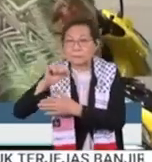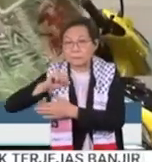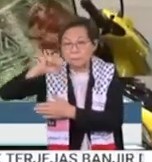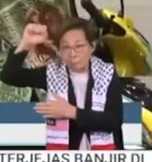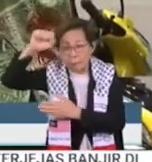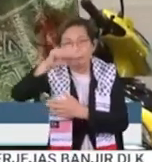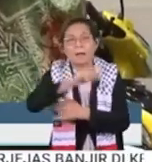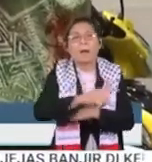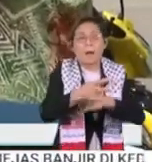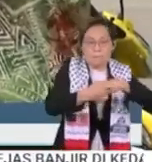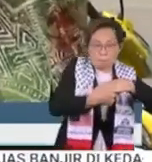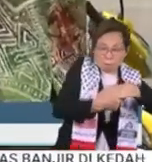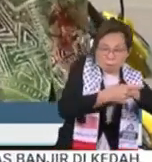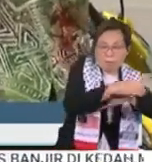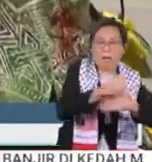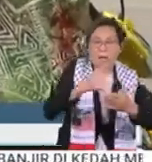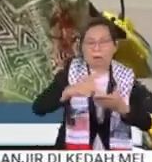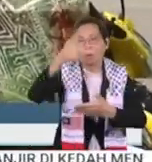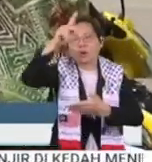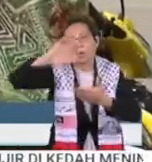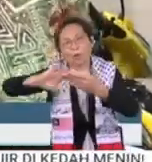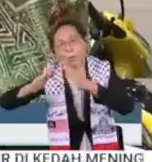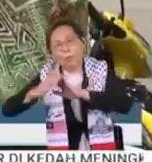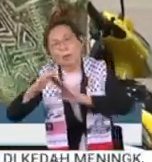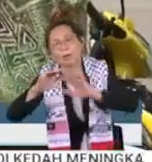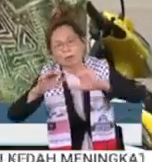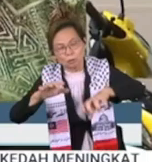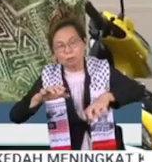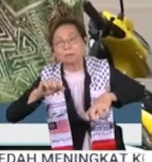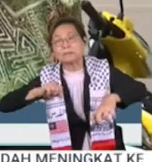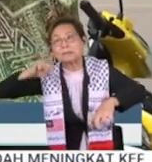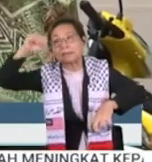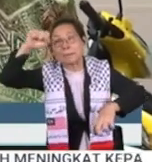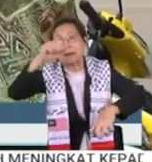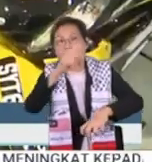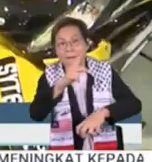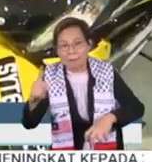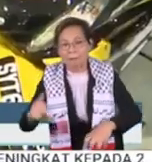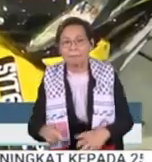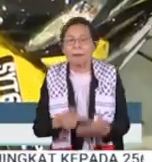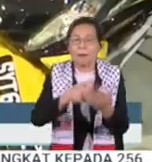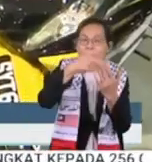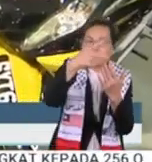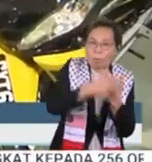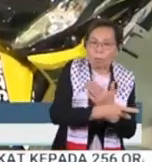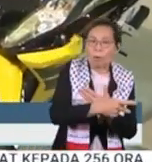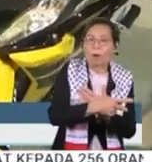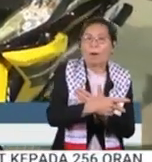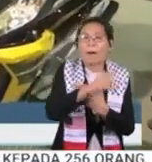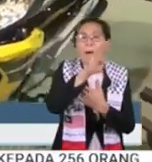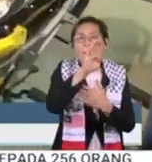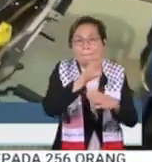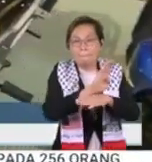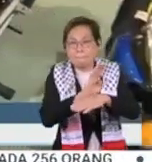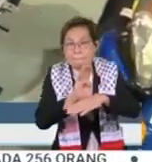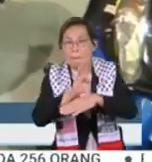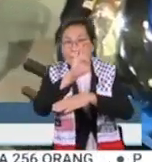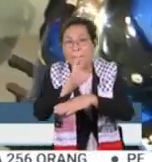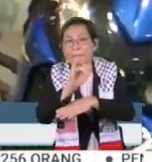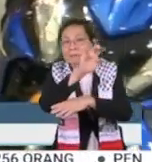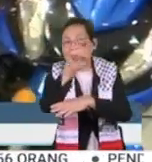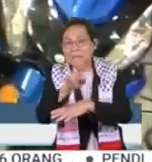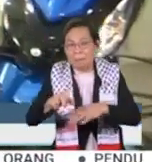Sedia, Politeknik dan College Community Zone Sabah di Kota Kinabalu. Menerusi program Bisrider, 15 buah